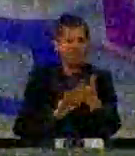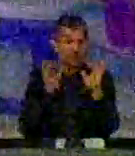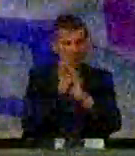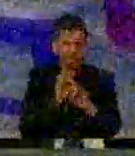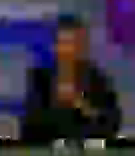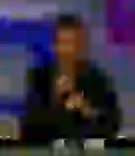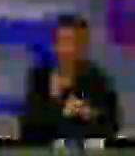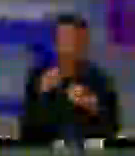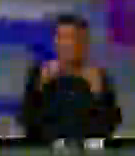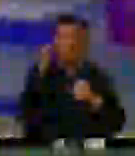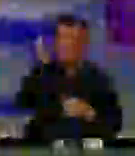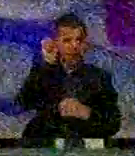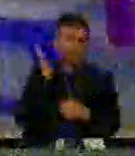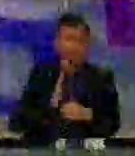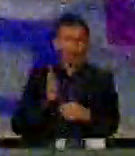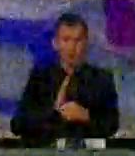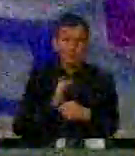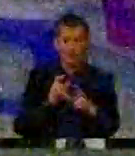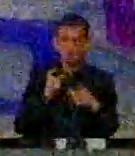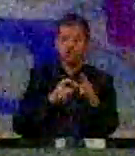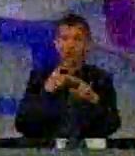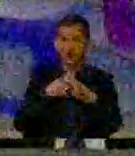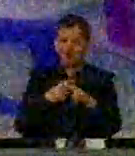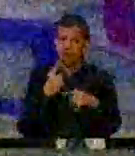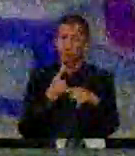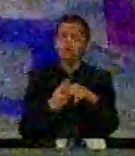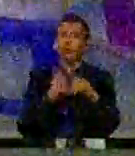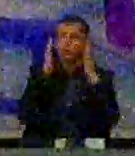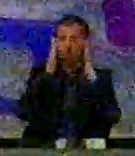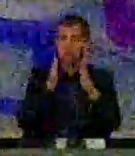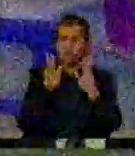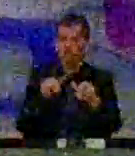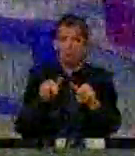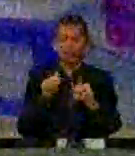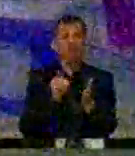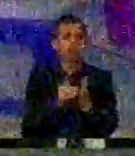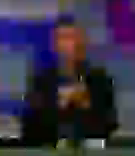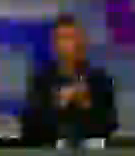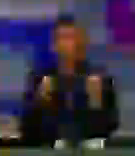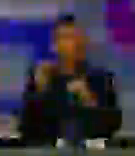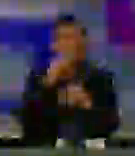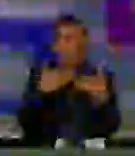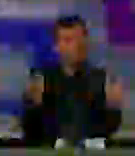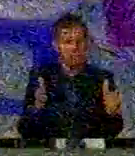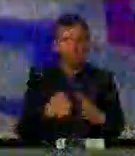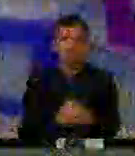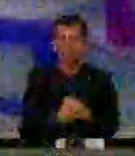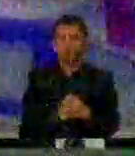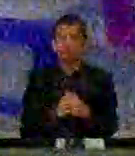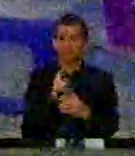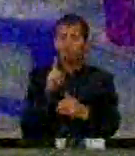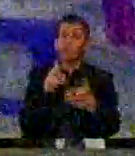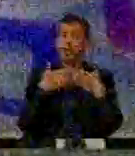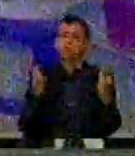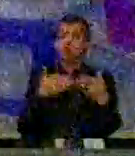Pra është fjala për ministrin e kulturës zotin Shala dhe besoj që kemi nevojë pak më shumë edhe për transparencë. Pra transparencën nuk